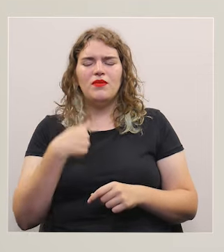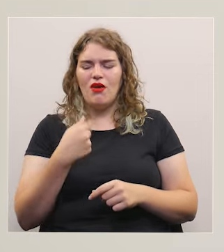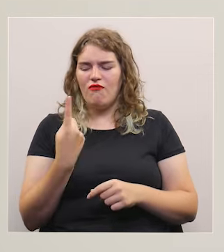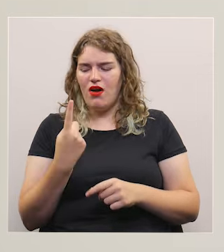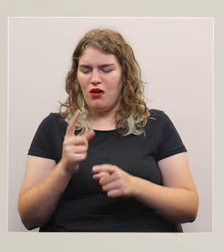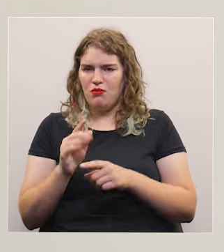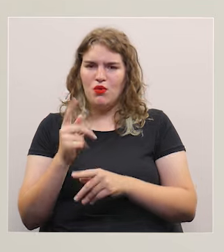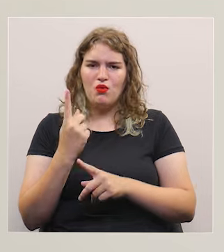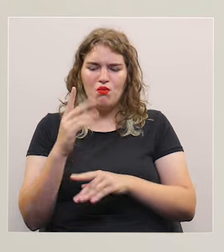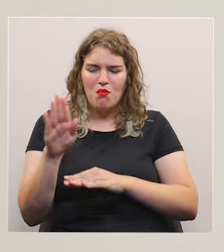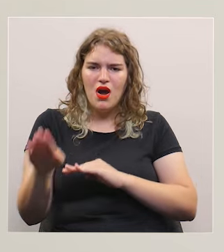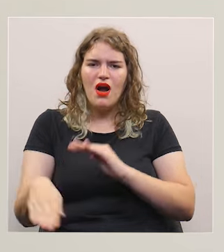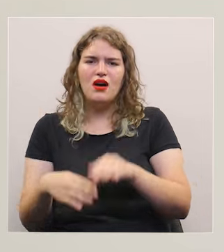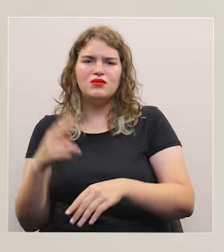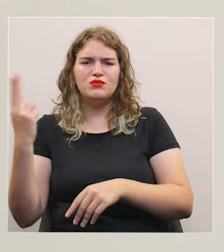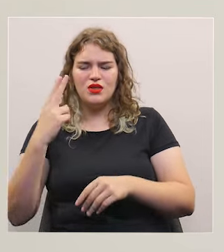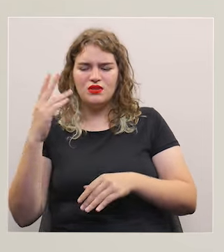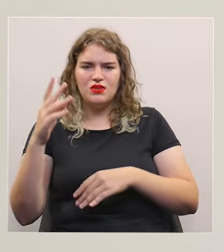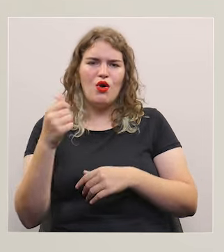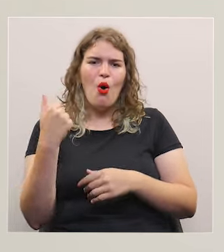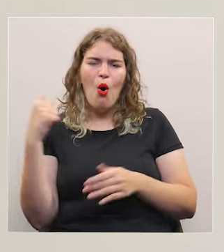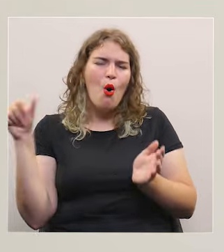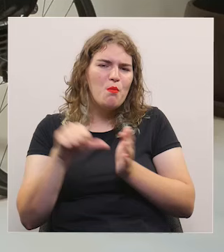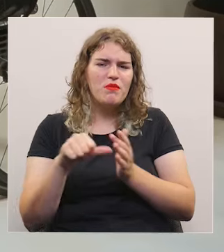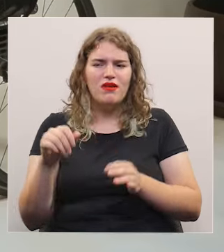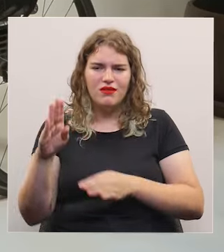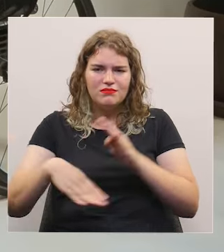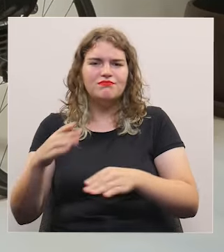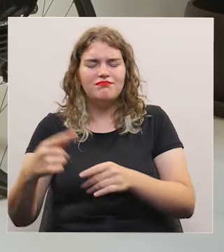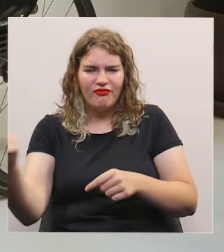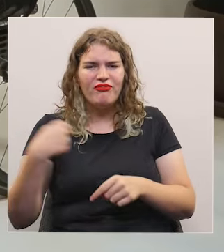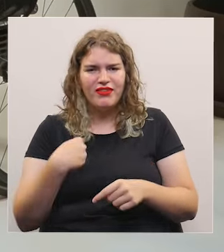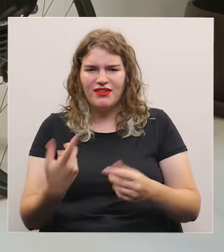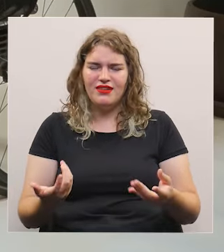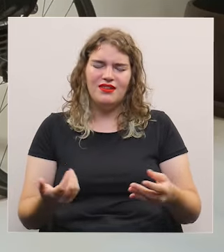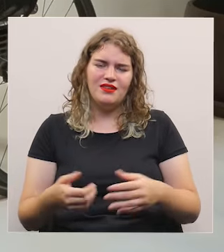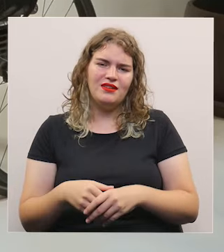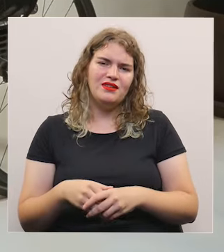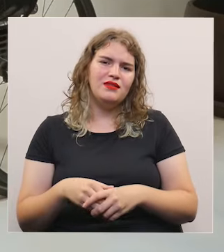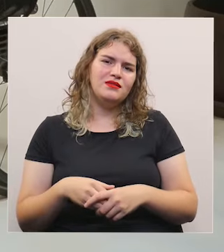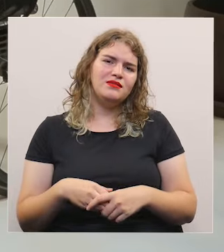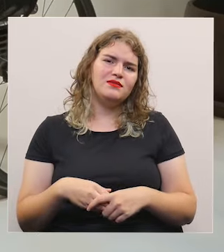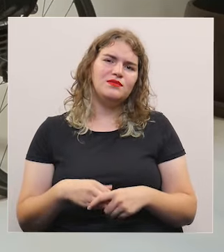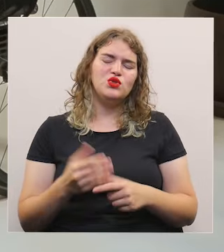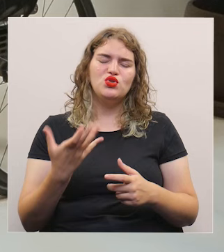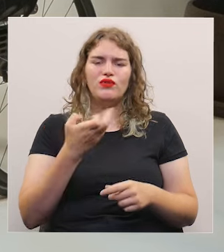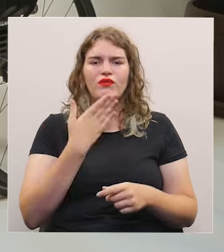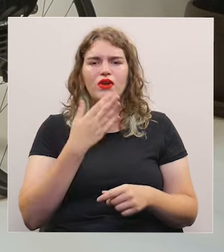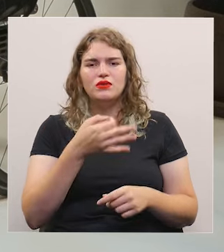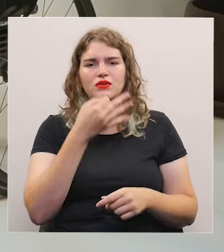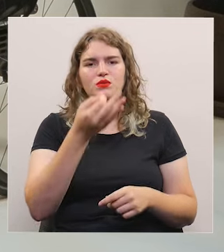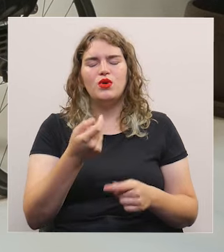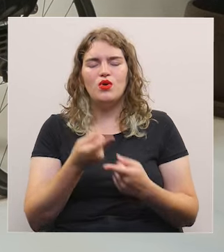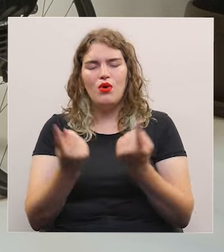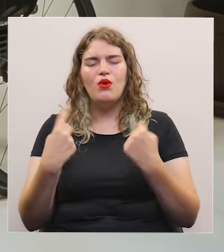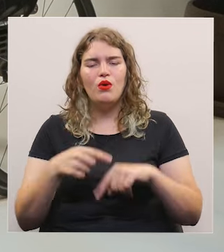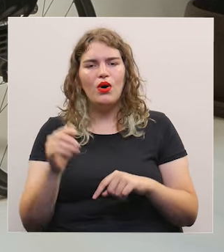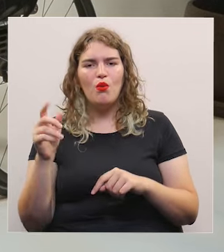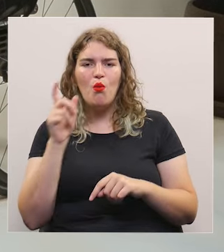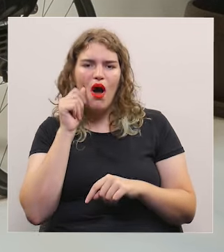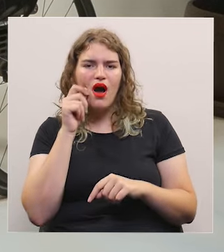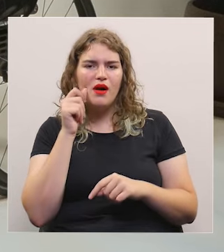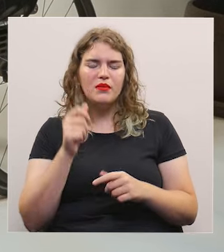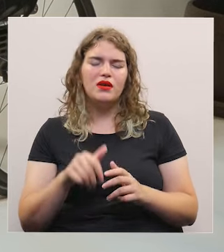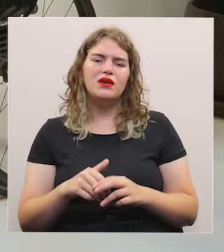Noi facem un pas, da, spre El și îl face 1000 spre noi. 1000 spre noi. Da. Ce vreau să zic e că noi ca oameni,